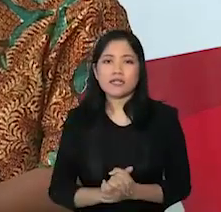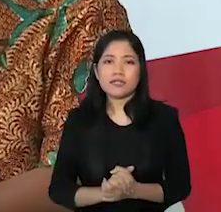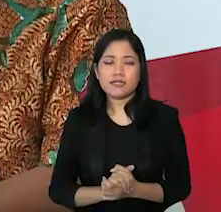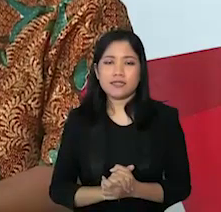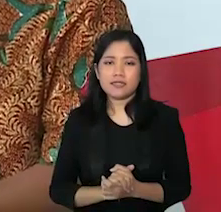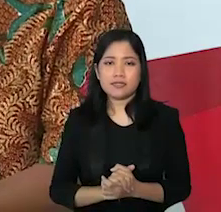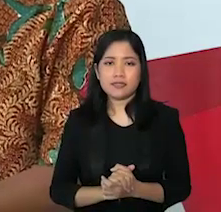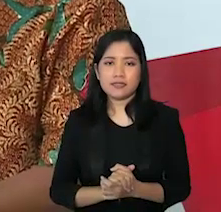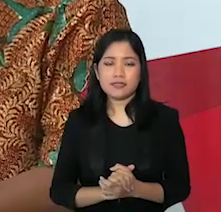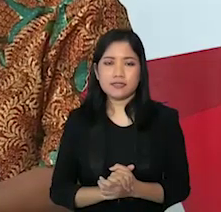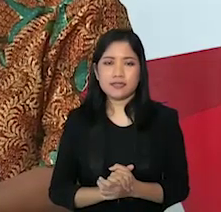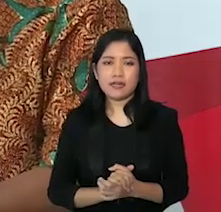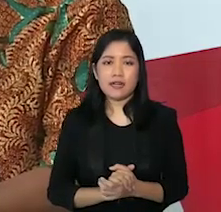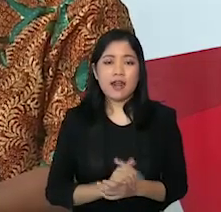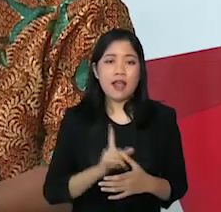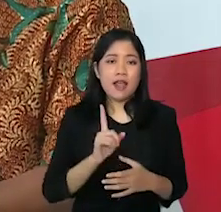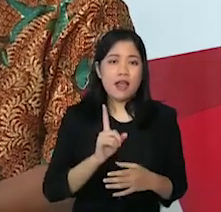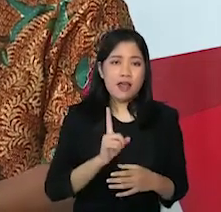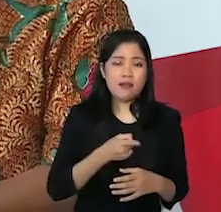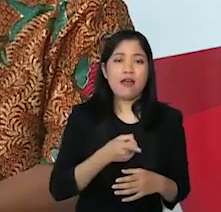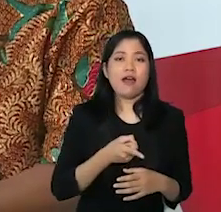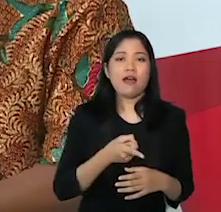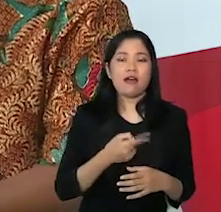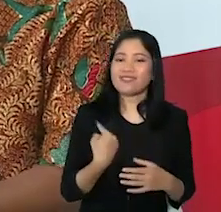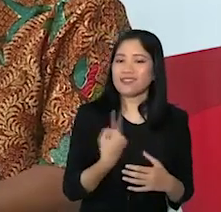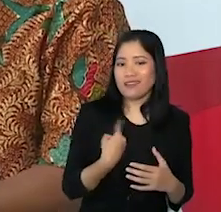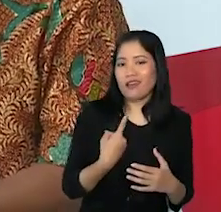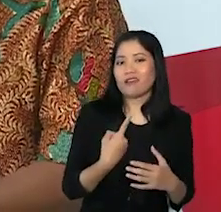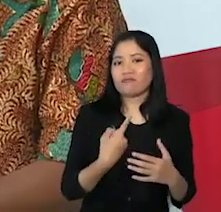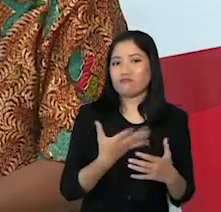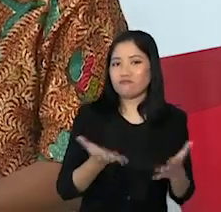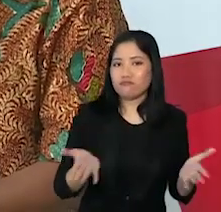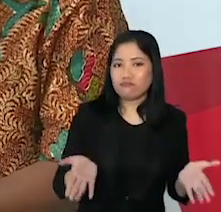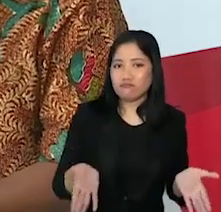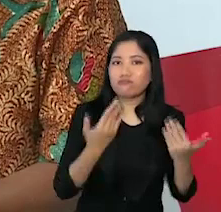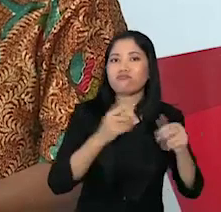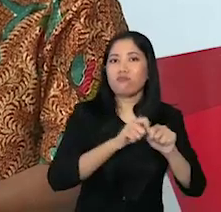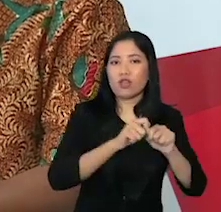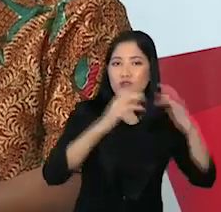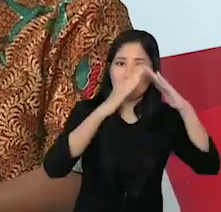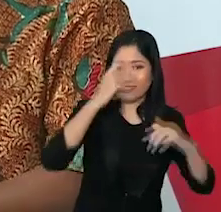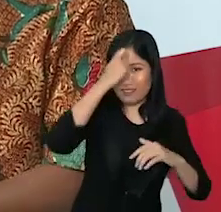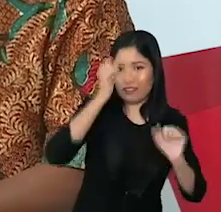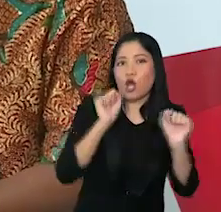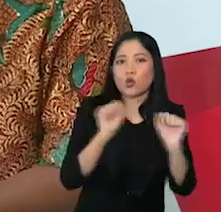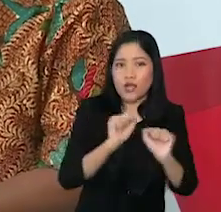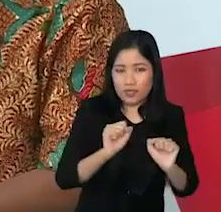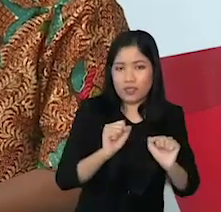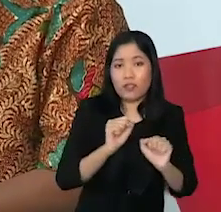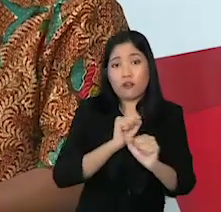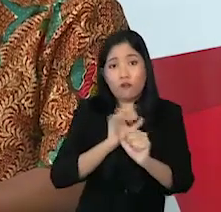sakit Hai termasuk kemudian kita membangun rumah sakit darurat untuk kovix 19